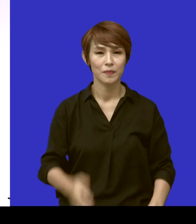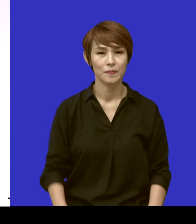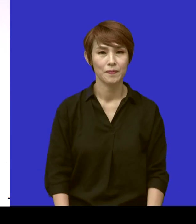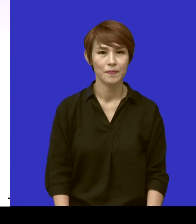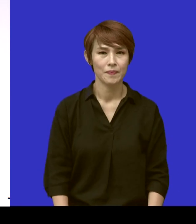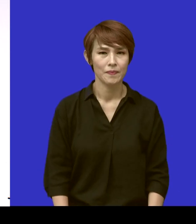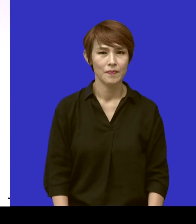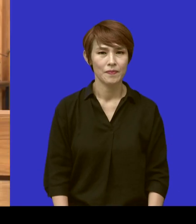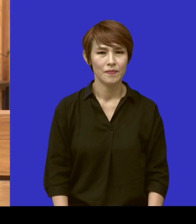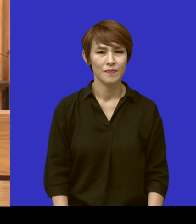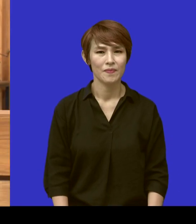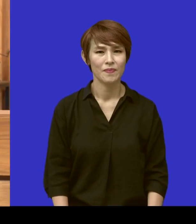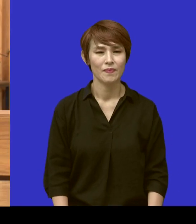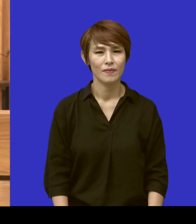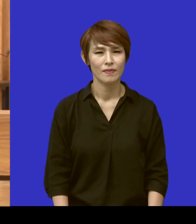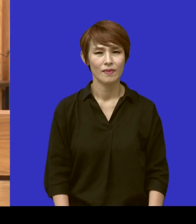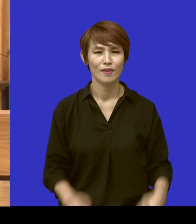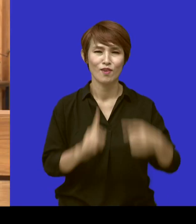유혹이 있죠.